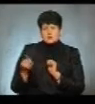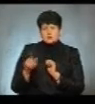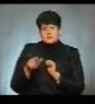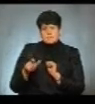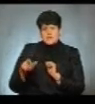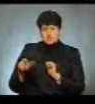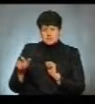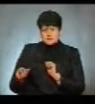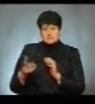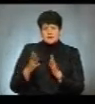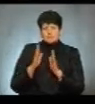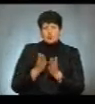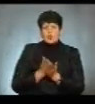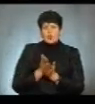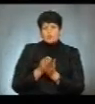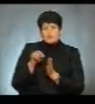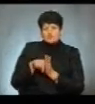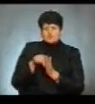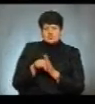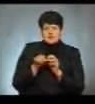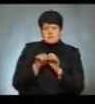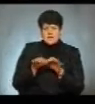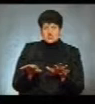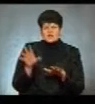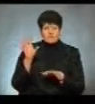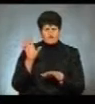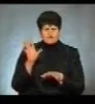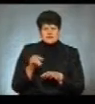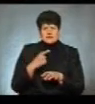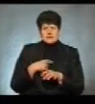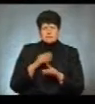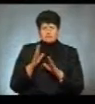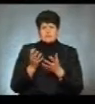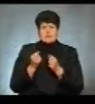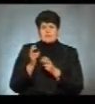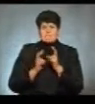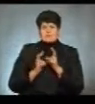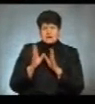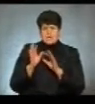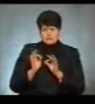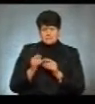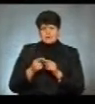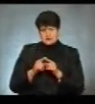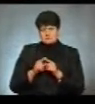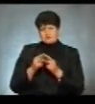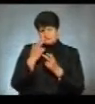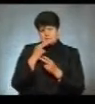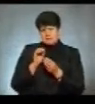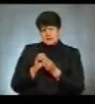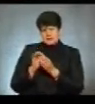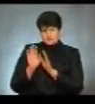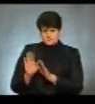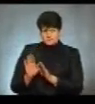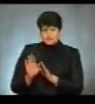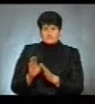мешканцем, де буде обслуговуватися внутрішня мережа, повністю все на себе буде брати підприємство. Це класичний індивідуальний договір.